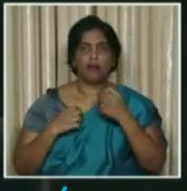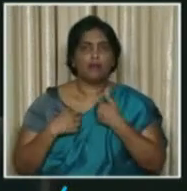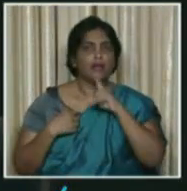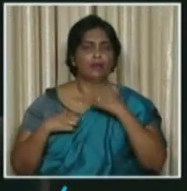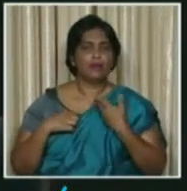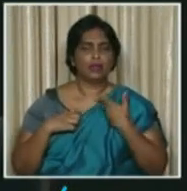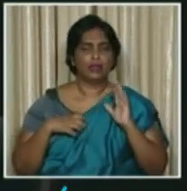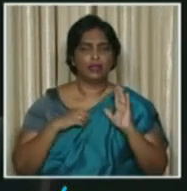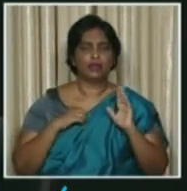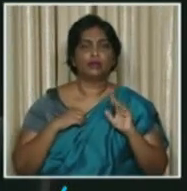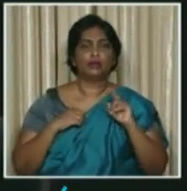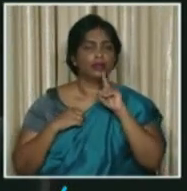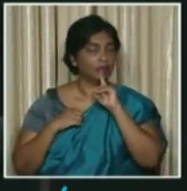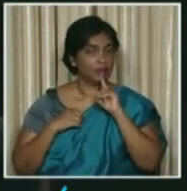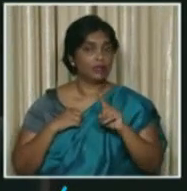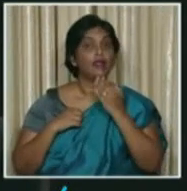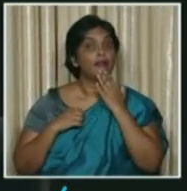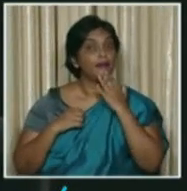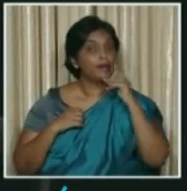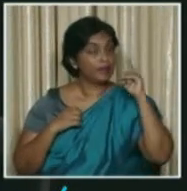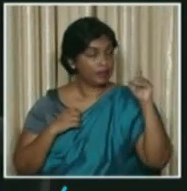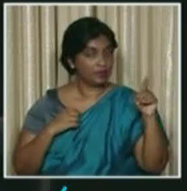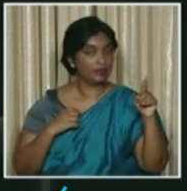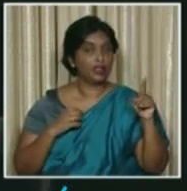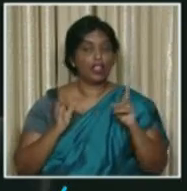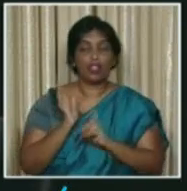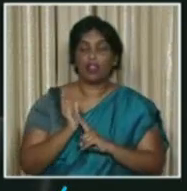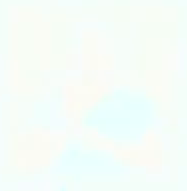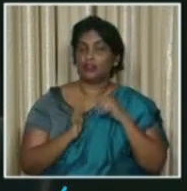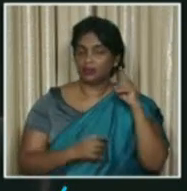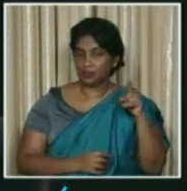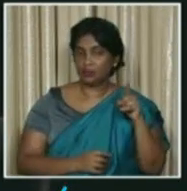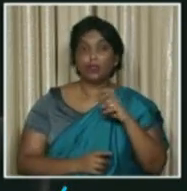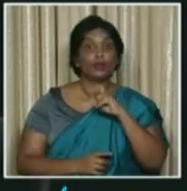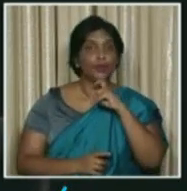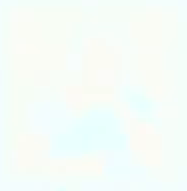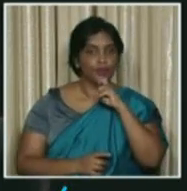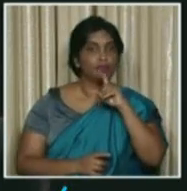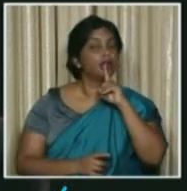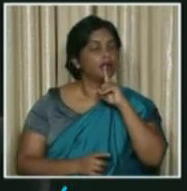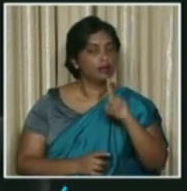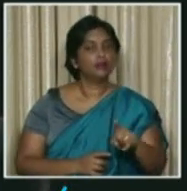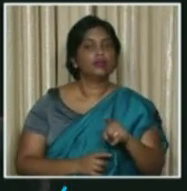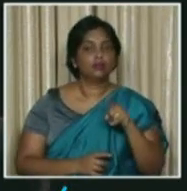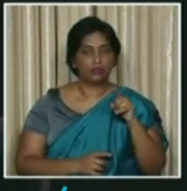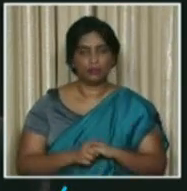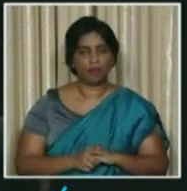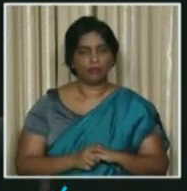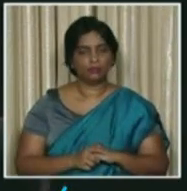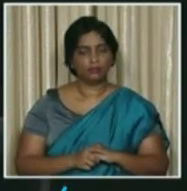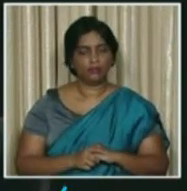නෙමෙයි කියන්නේ. ඒක කියන්නේ ඇමරිකාවේ ලොස් ඇන්ජලිස් නුවර අධිකරණය තමයි කියන්නේ ඉත සෙකන්ඩ් එමීර්